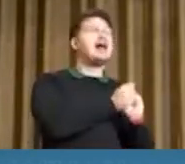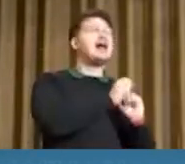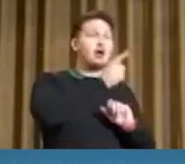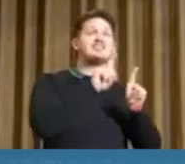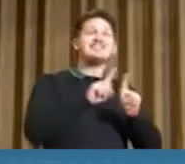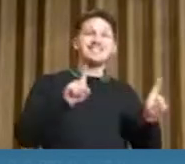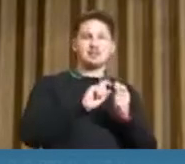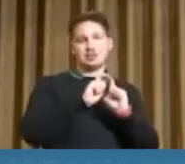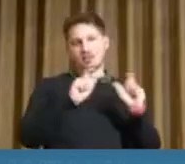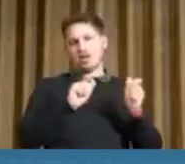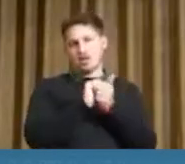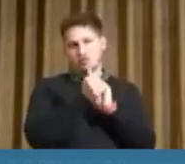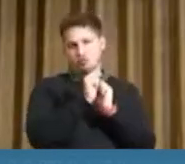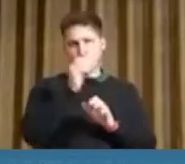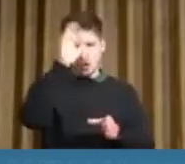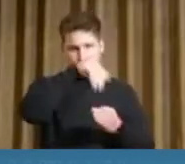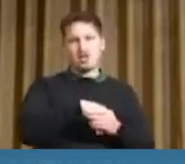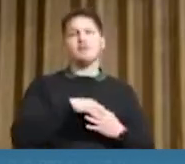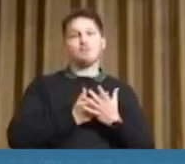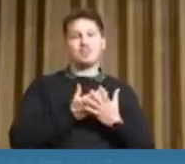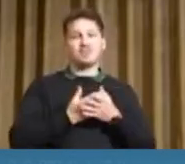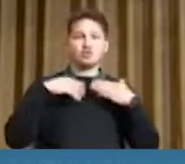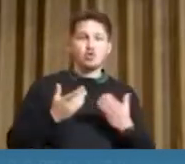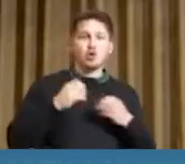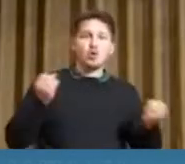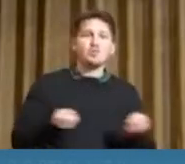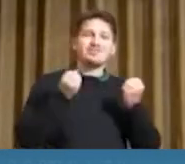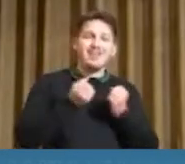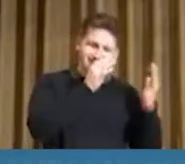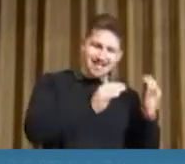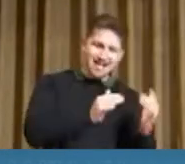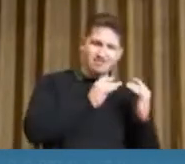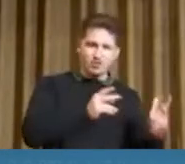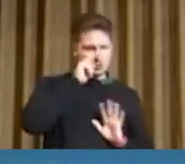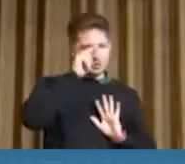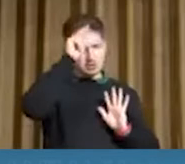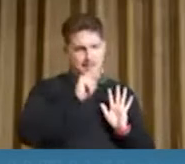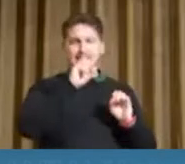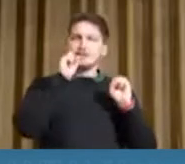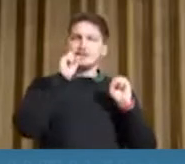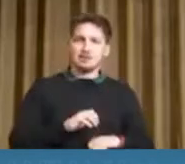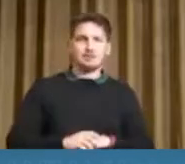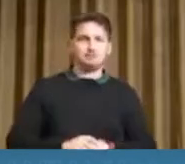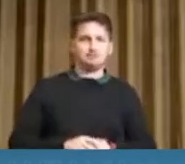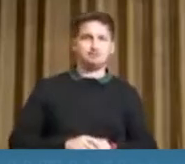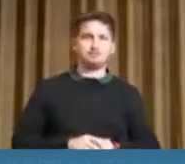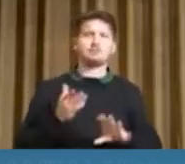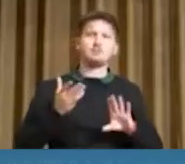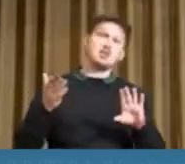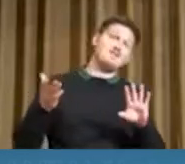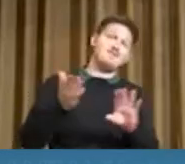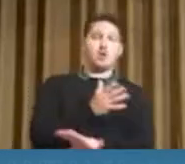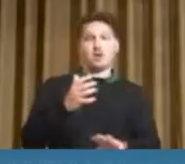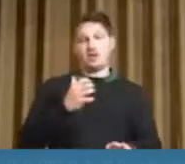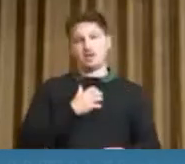auch so ein bisschen den Trainingseinfluss uns betrachten können. Gut, Vorerkrankungen, wichtiges Thema. Wir haben